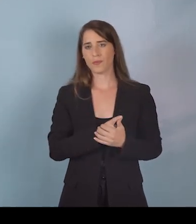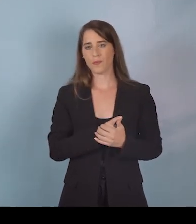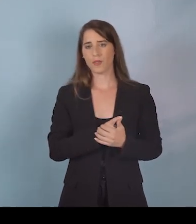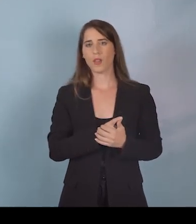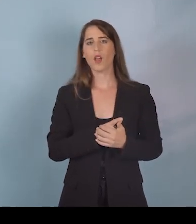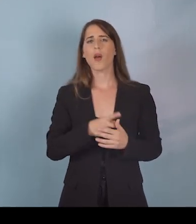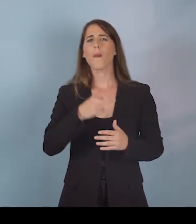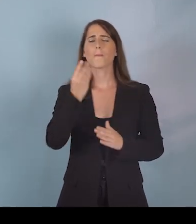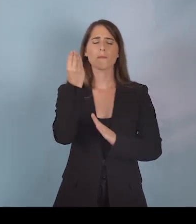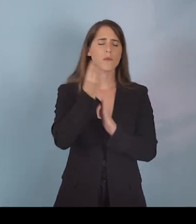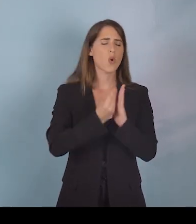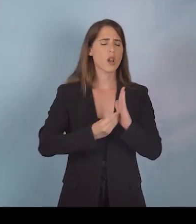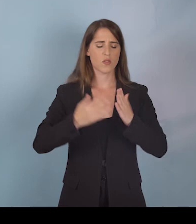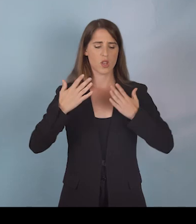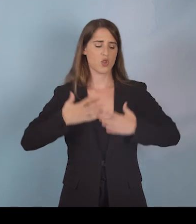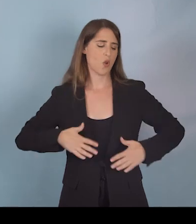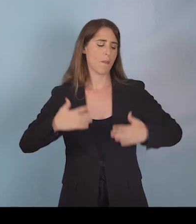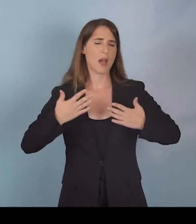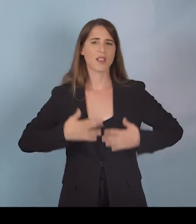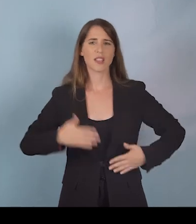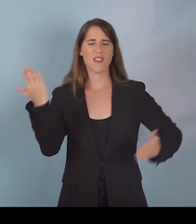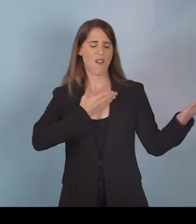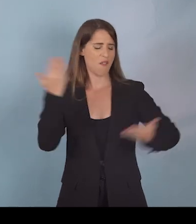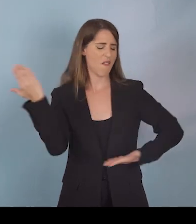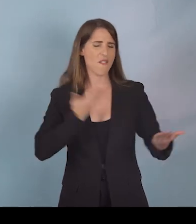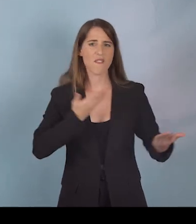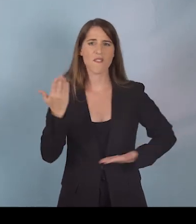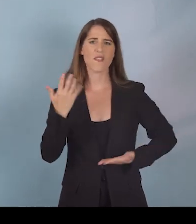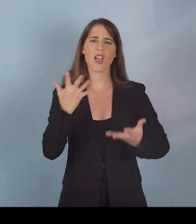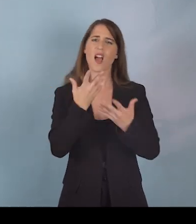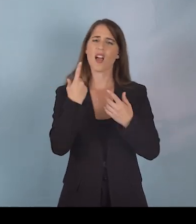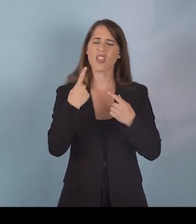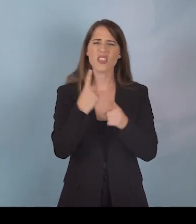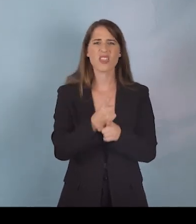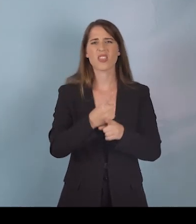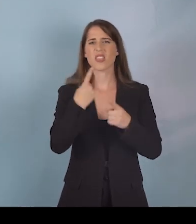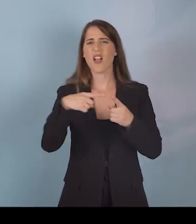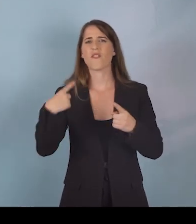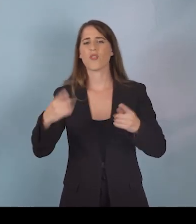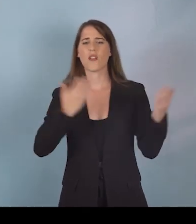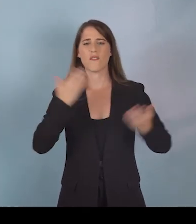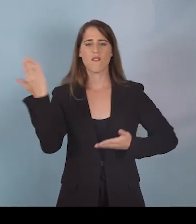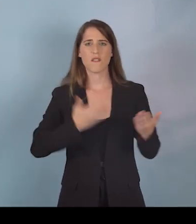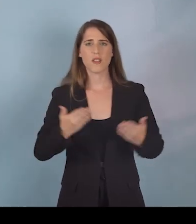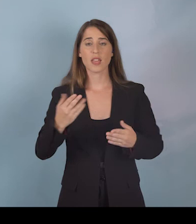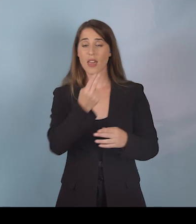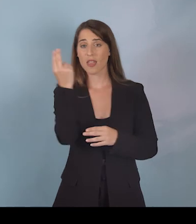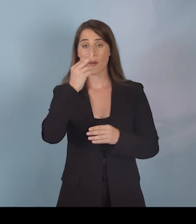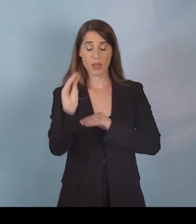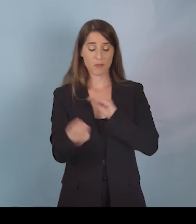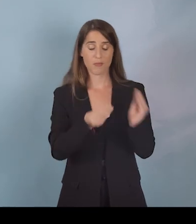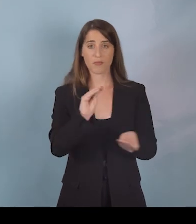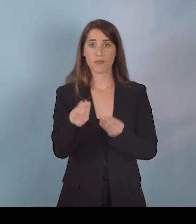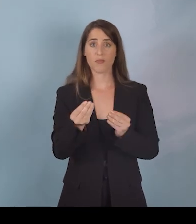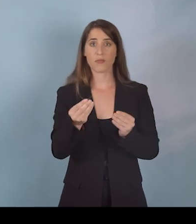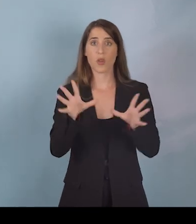Υπόκειται σε συχνή σωματική και άλλη είδους βία. Και τα θέματα τα οποία εμπίπτουν σε αυτό